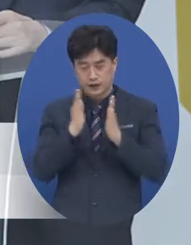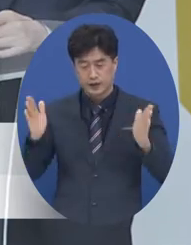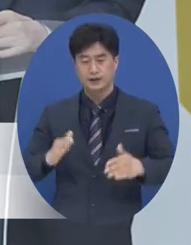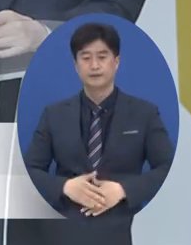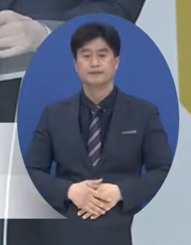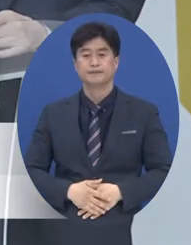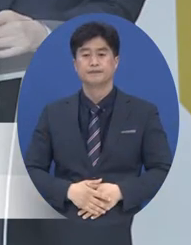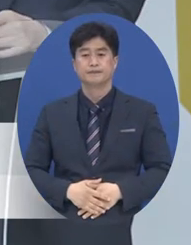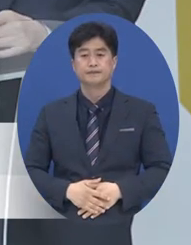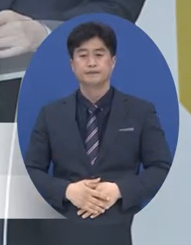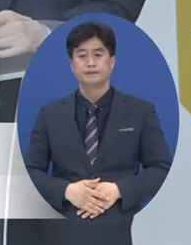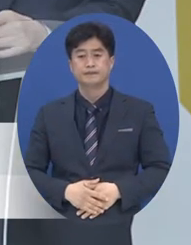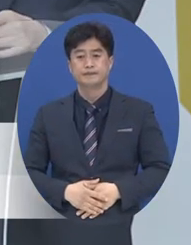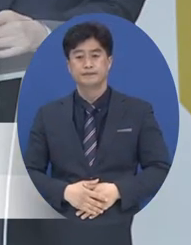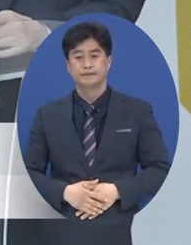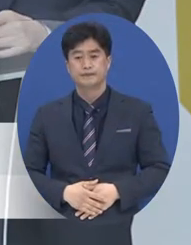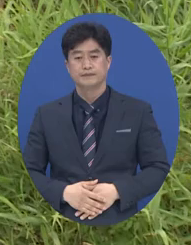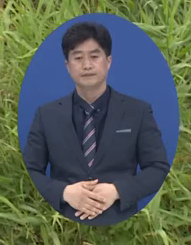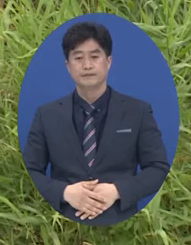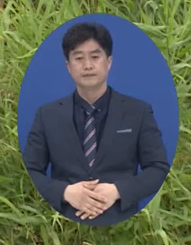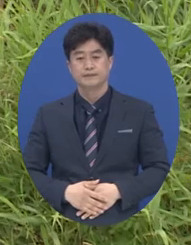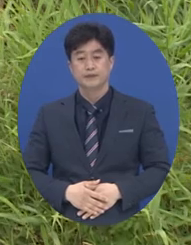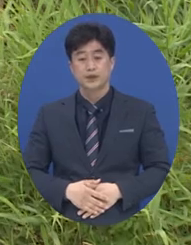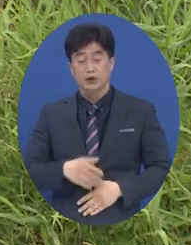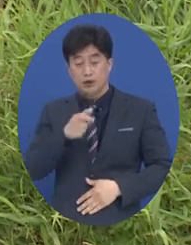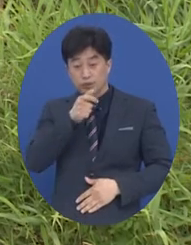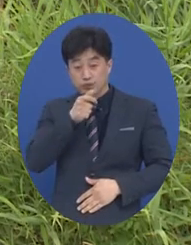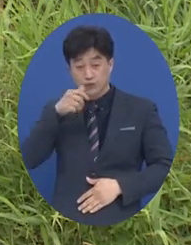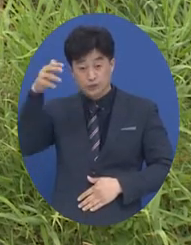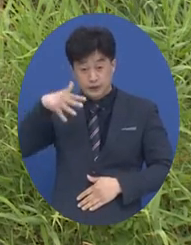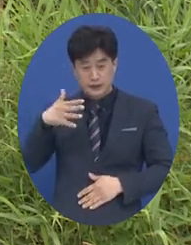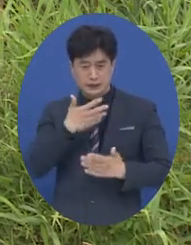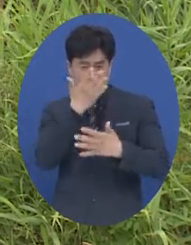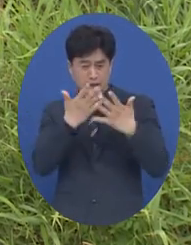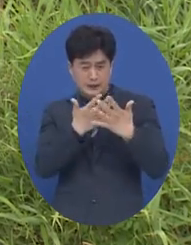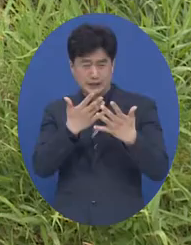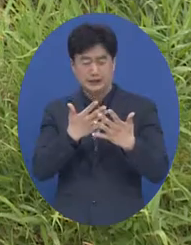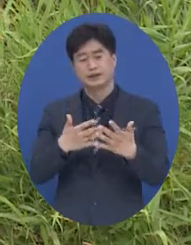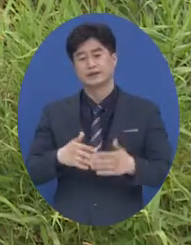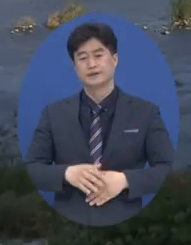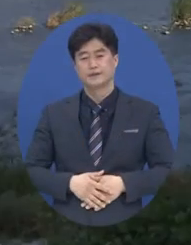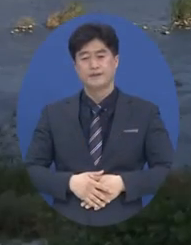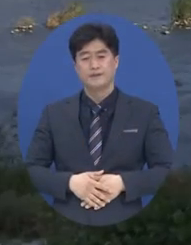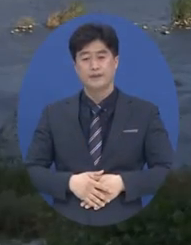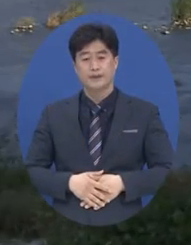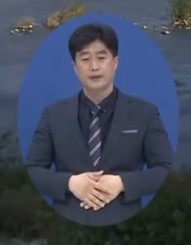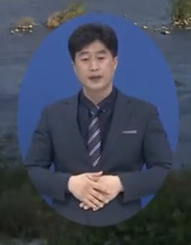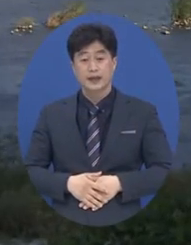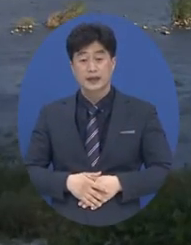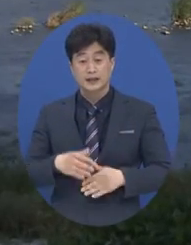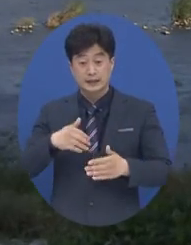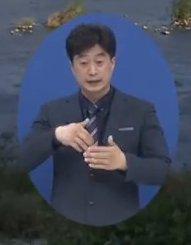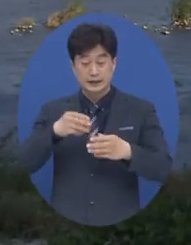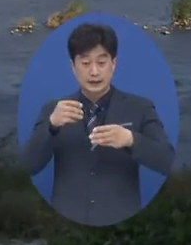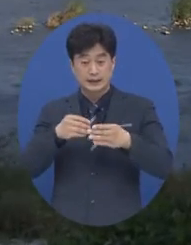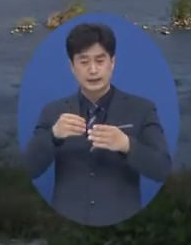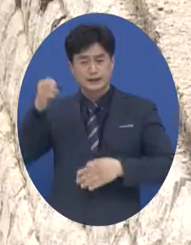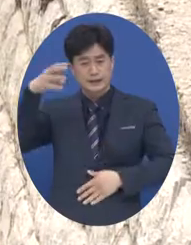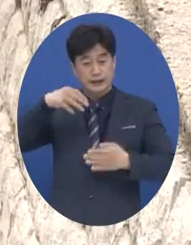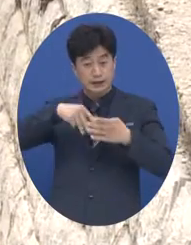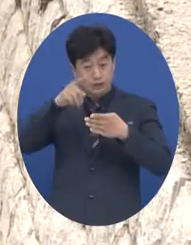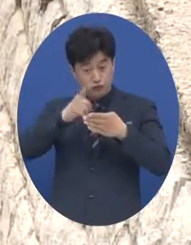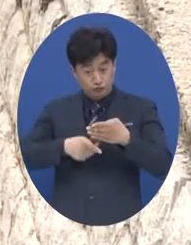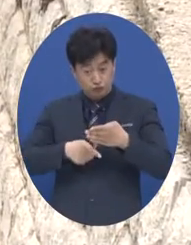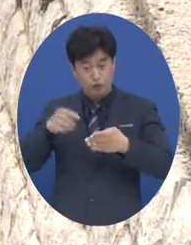김태희 기자의 보도입니다 불빛이 혼탁한 한탄강 입니다 양주 동두천 의 산업단지